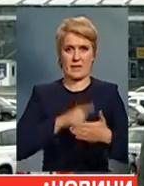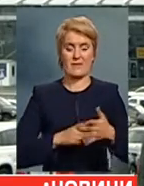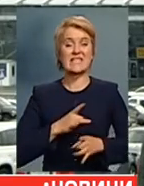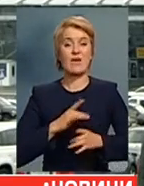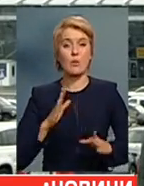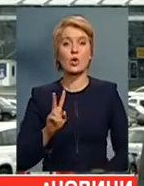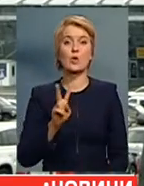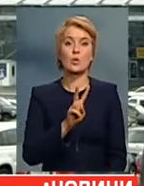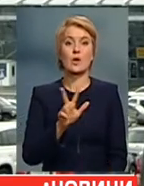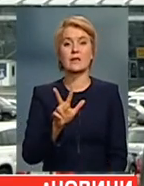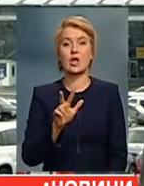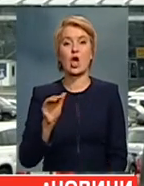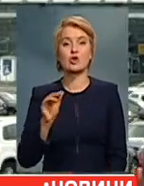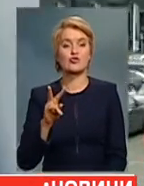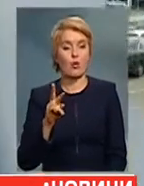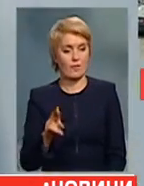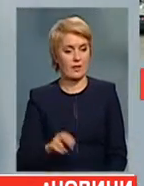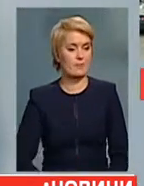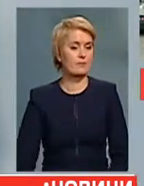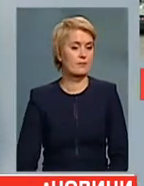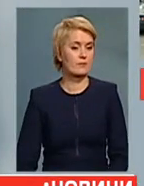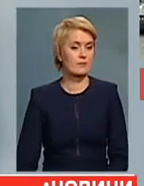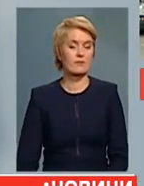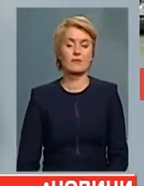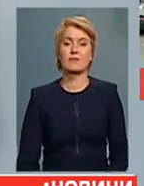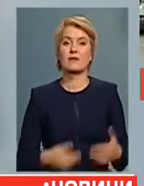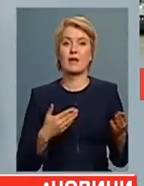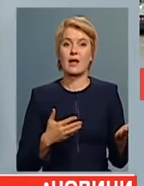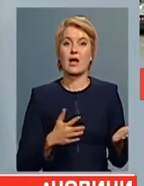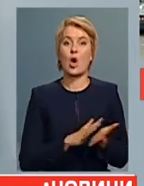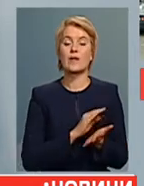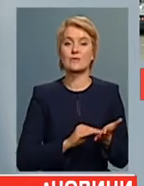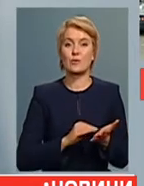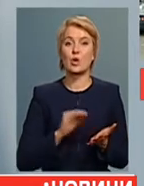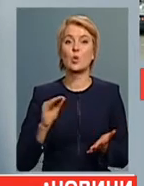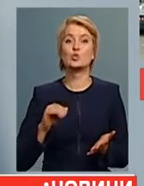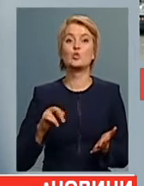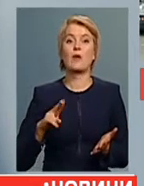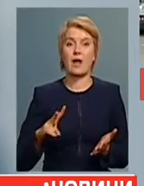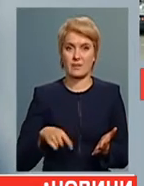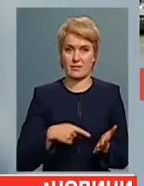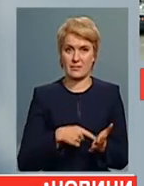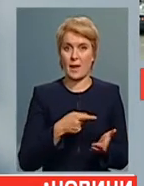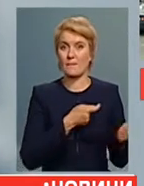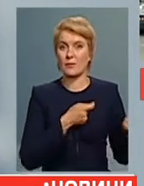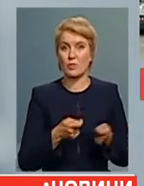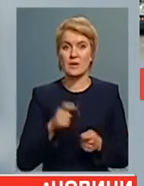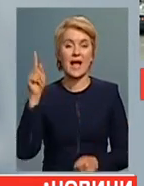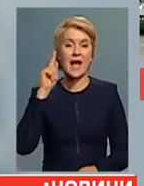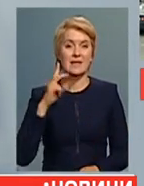відбудеться 2 та 3 жовтня. Олександре. Олексій Гомон із Жулян. Туди зараз прибувають хасиди на святкування нового